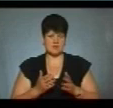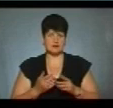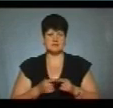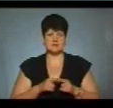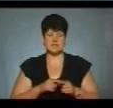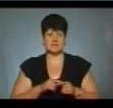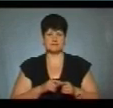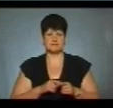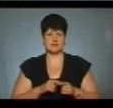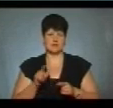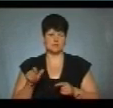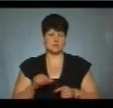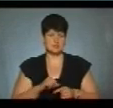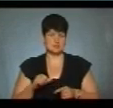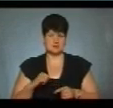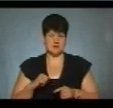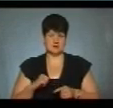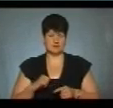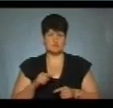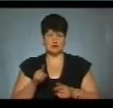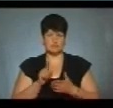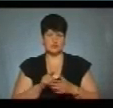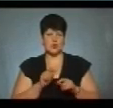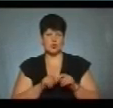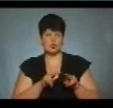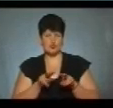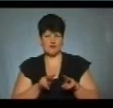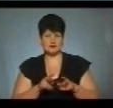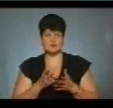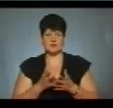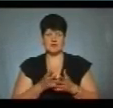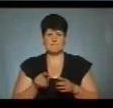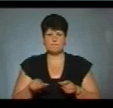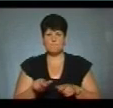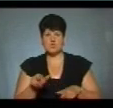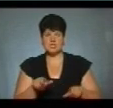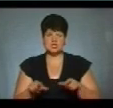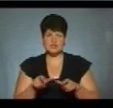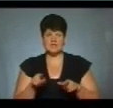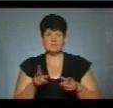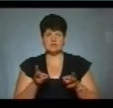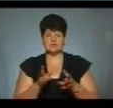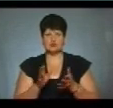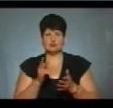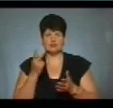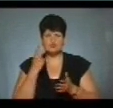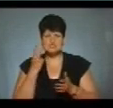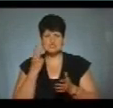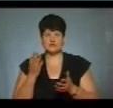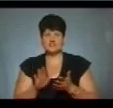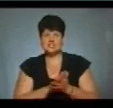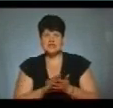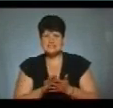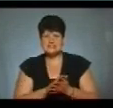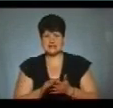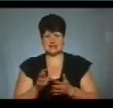є сама безпека самих громадян, і також вони також повинні контролювати. Адже такі поняття, як потічки, їх потрібно постійно, ну, скажімо,